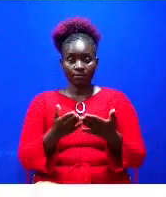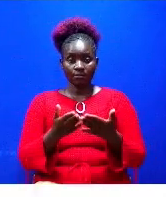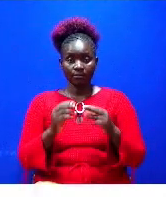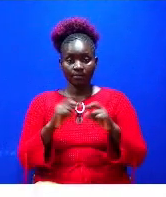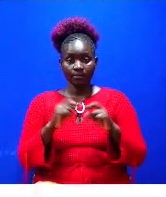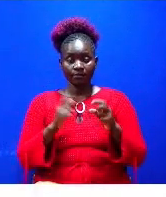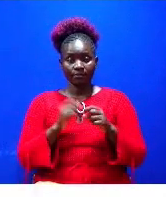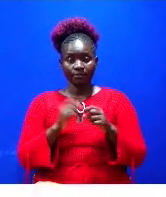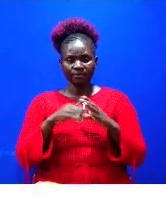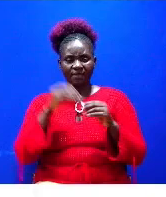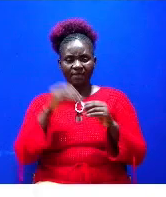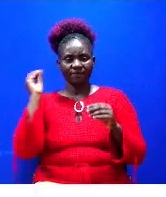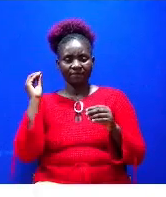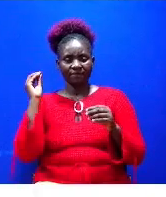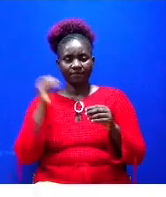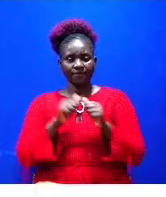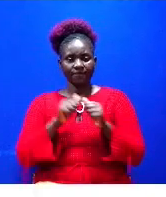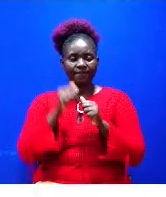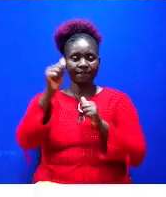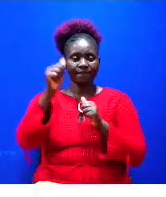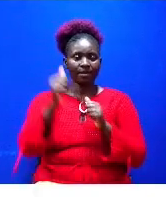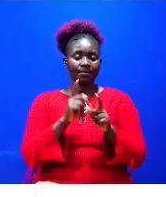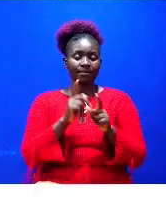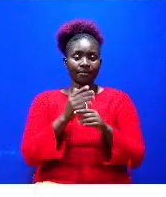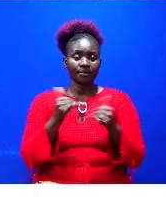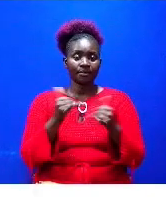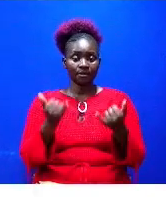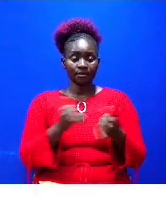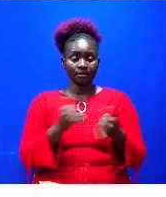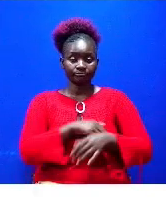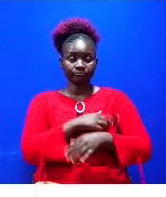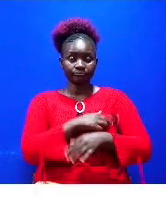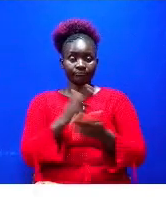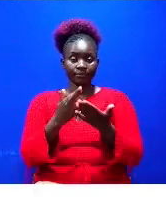ngarale utatiga bono mugambi tinda ro ko respond